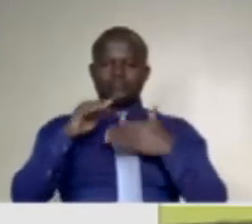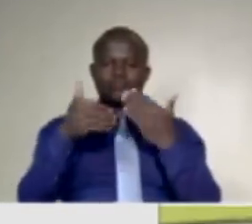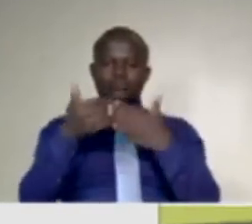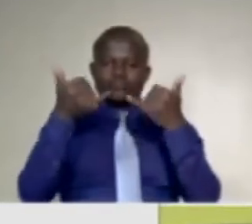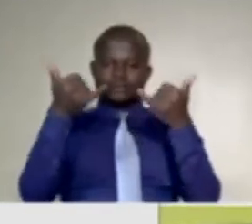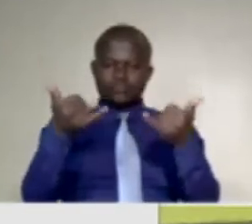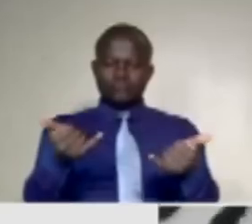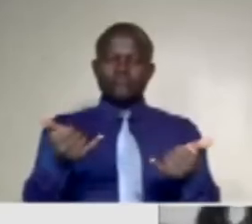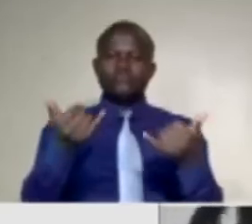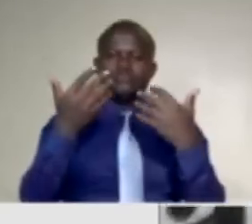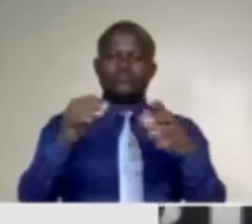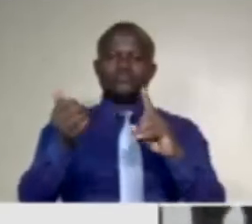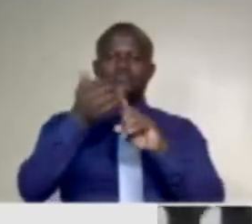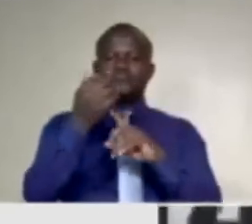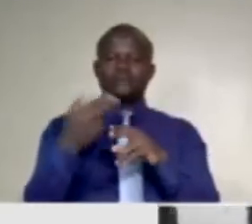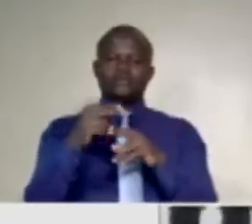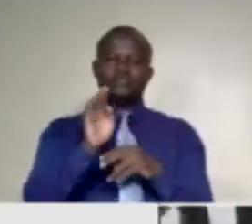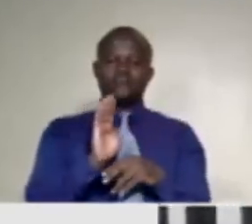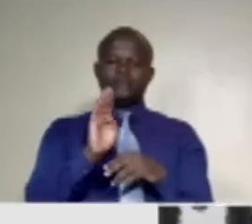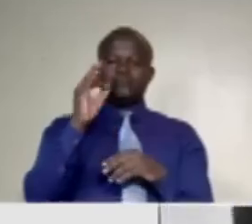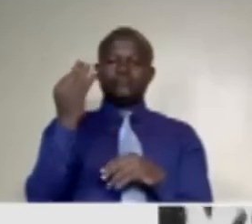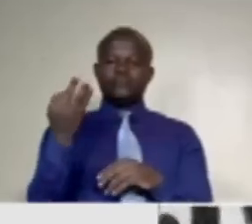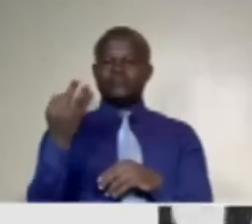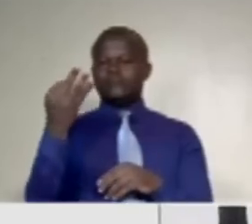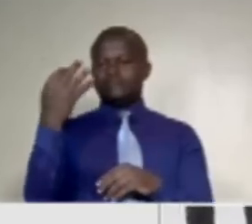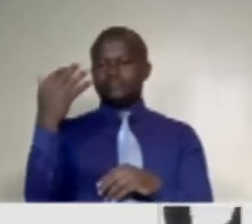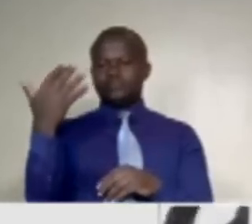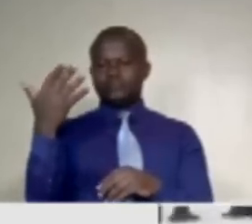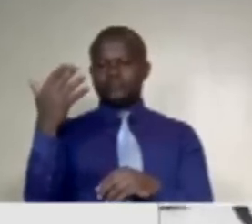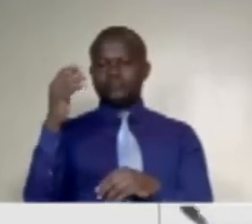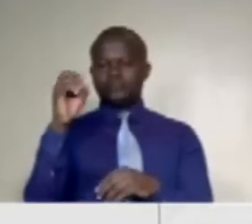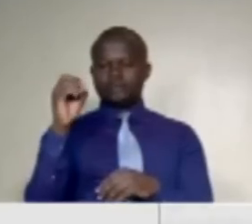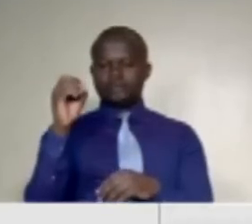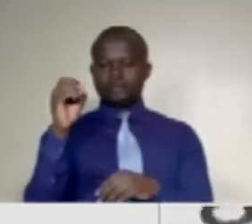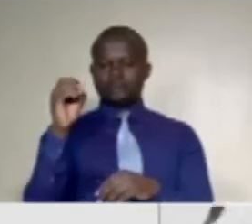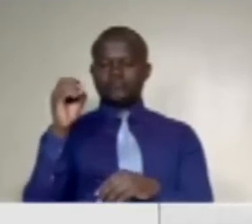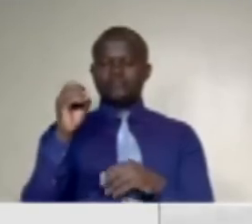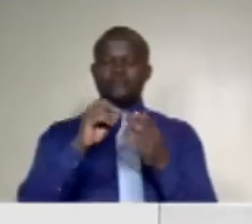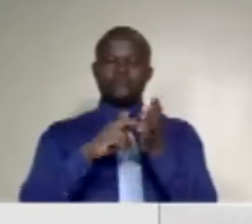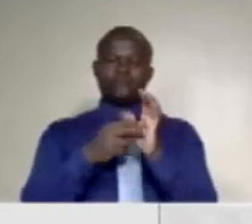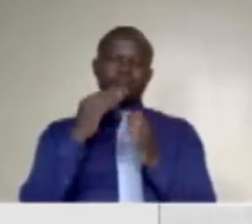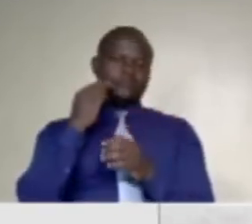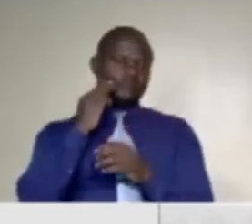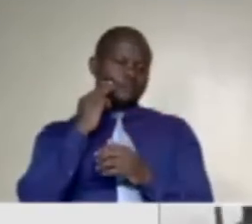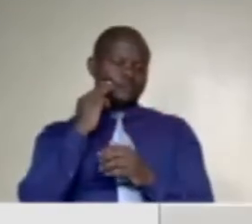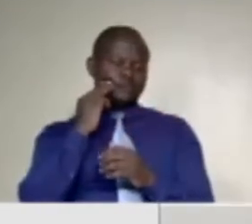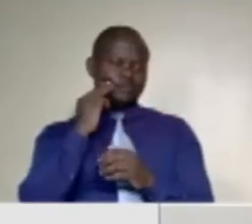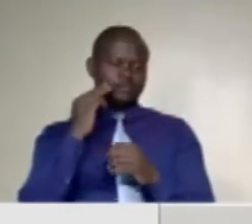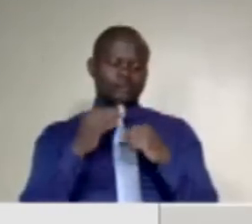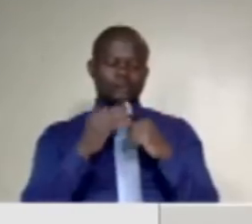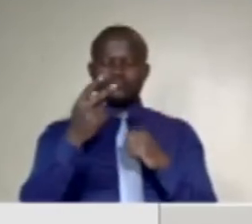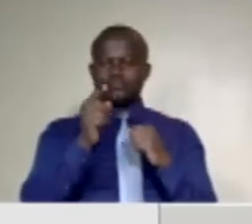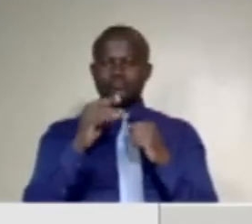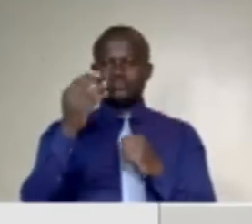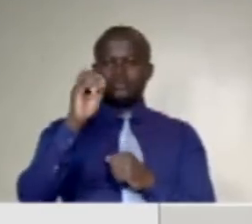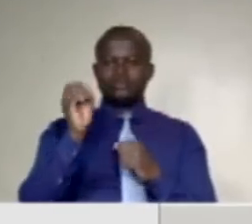Ubu bakaba bamaze kugera kuri miliyoni zisaga 350 bihwanye na 84.2% nk'uko